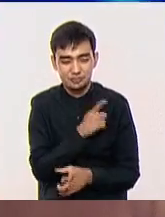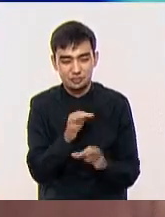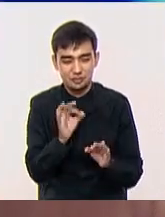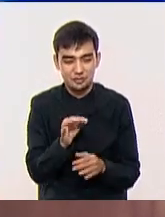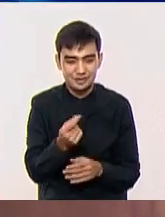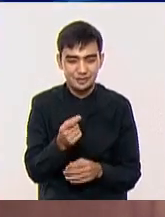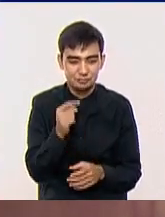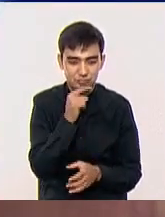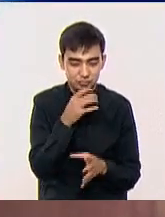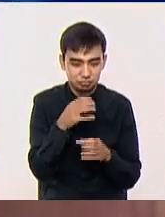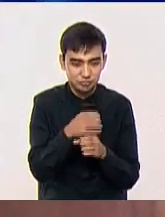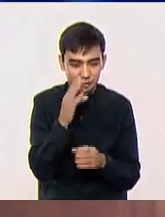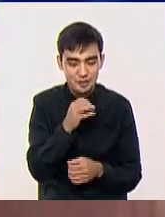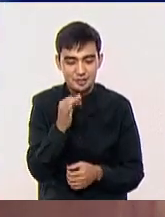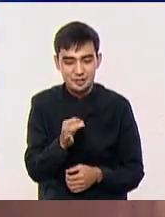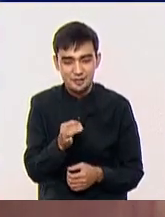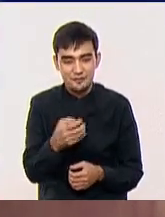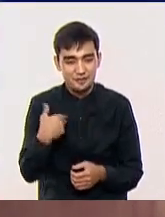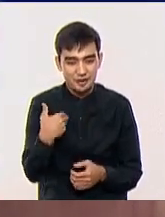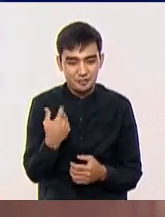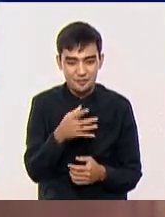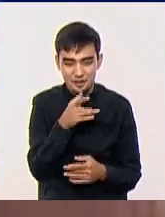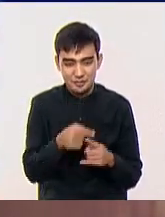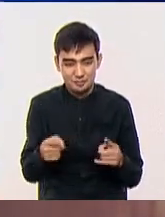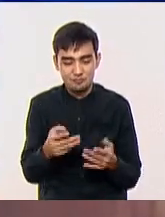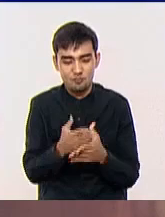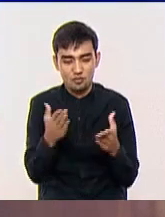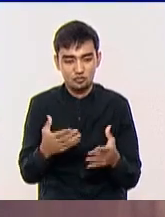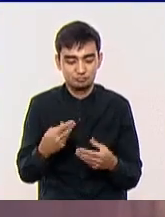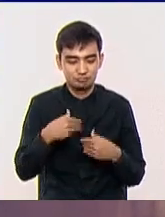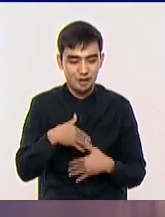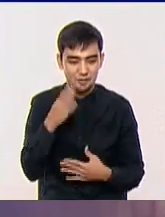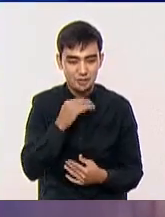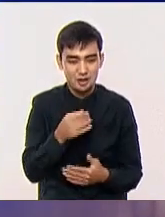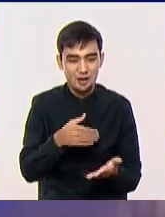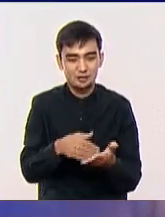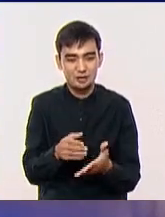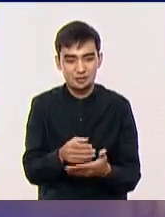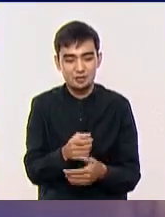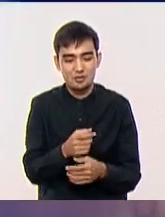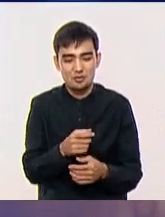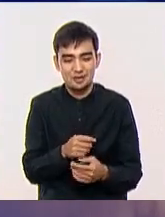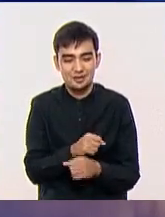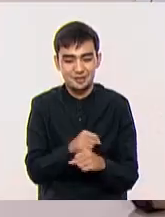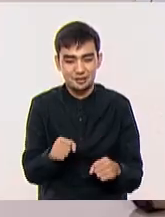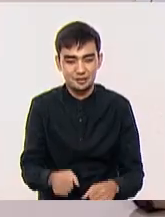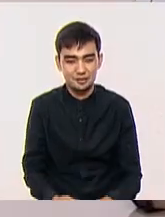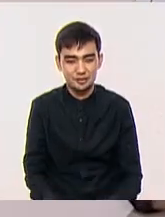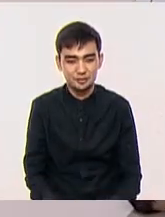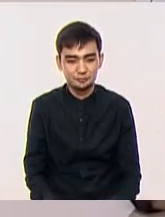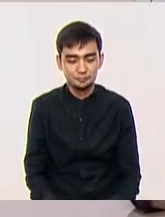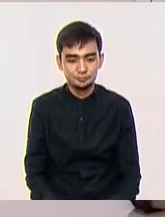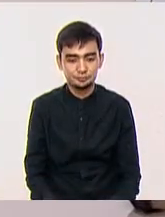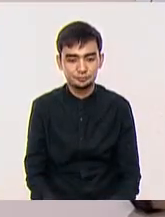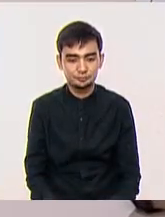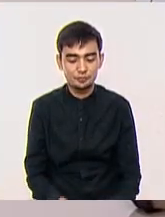деньги лучше сохраняются, но и витаминов в сезонных овощах значительно больше. А вот от чего отказываться вообще нельзя. Может, продукты.